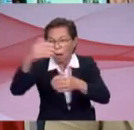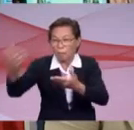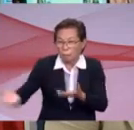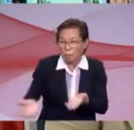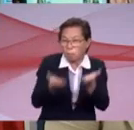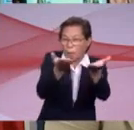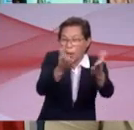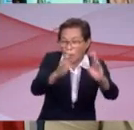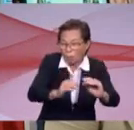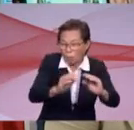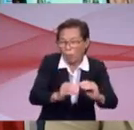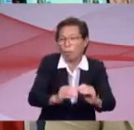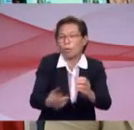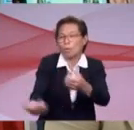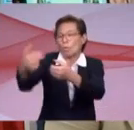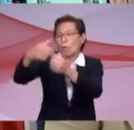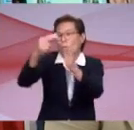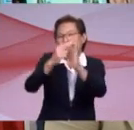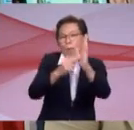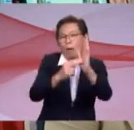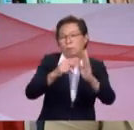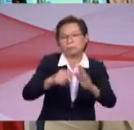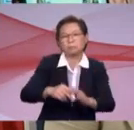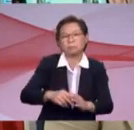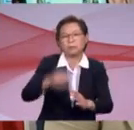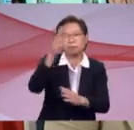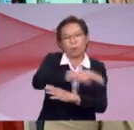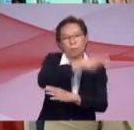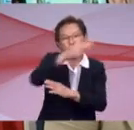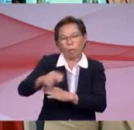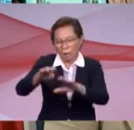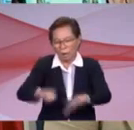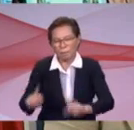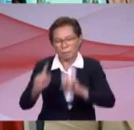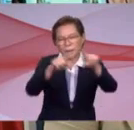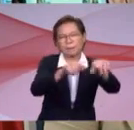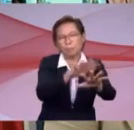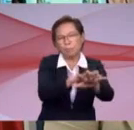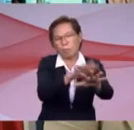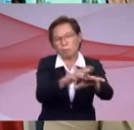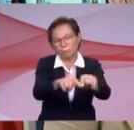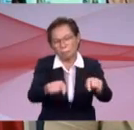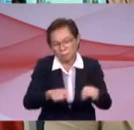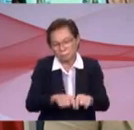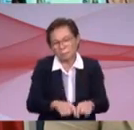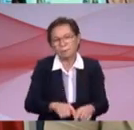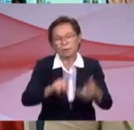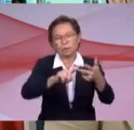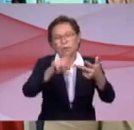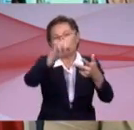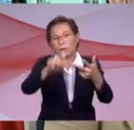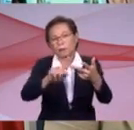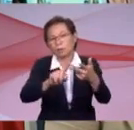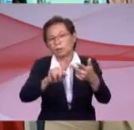untuk memasukkan peraturan larangan kanak-kanak ke tempat sesak? Dan soalan kedua, sekiranya kes